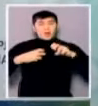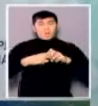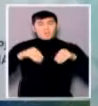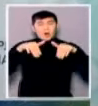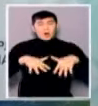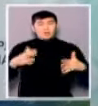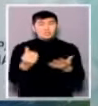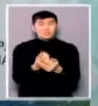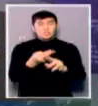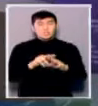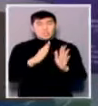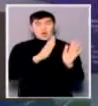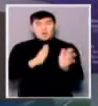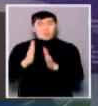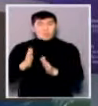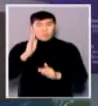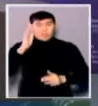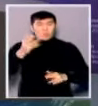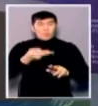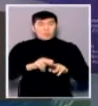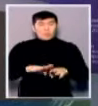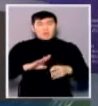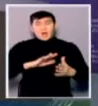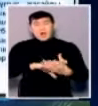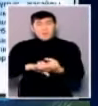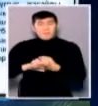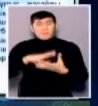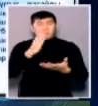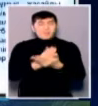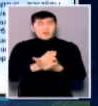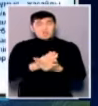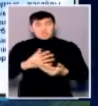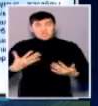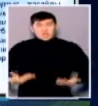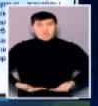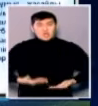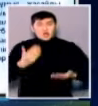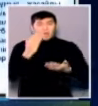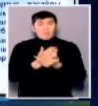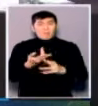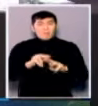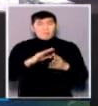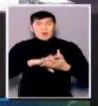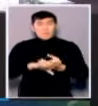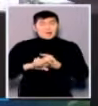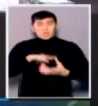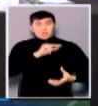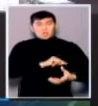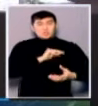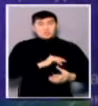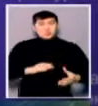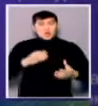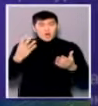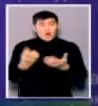өзекті, бірақ бәрі де ретімен шешіледі. Бірлік бар жерде тірлік бар деп сөзін аяқтаған Зұлқарнай Жаңабайұлы бірігіп атқарылған іс өз